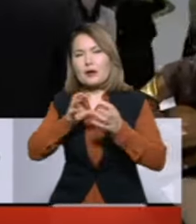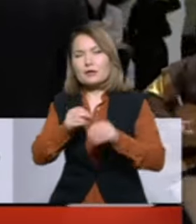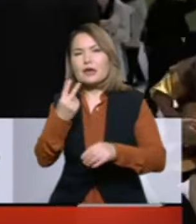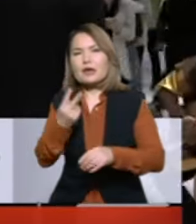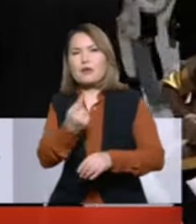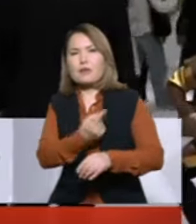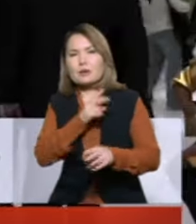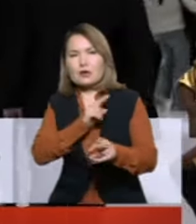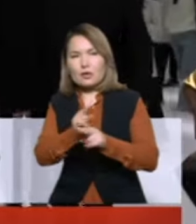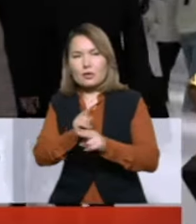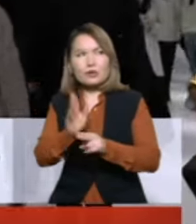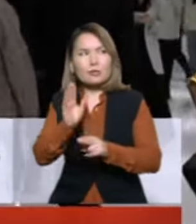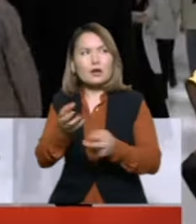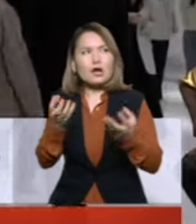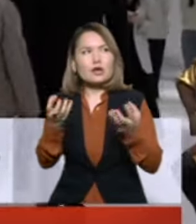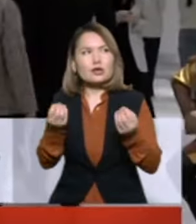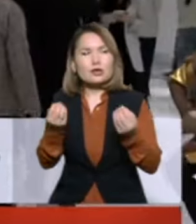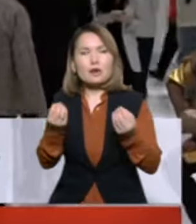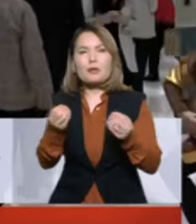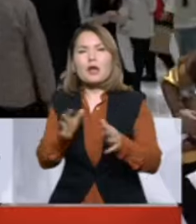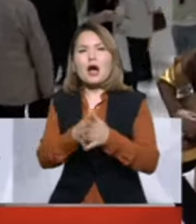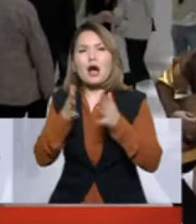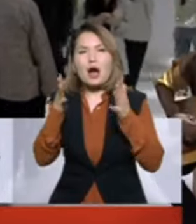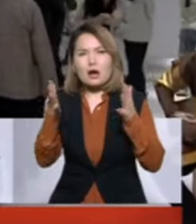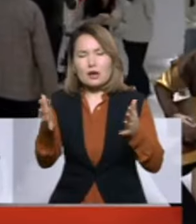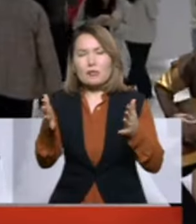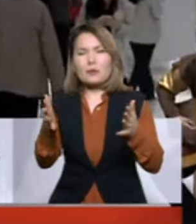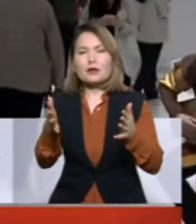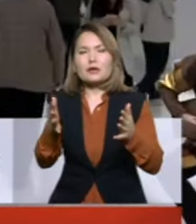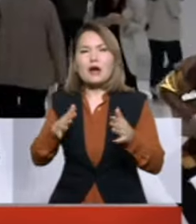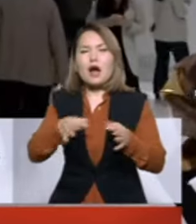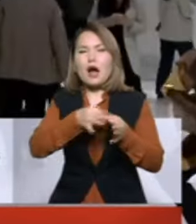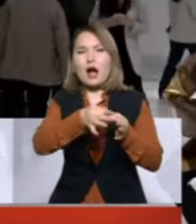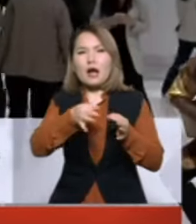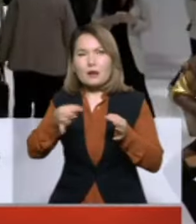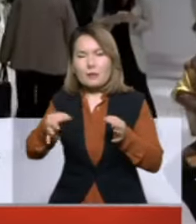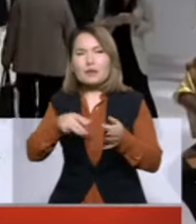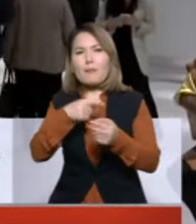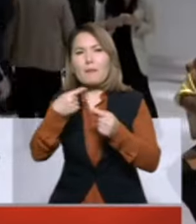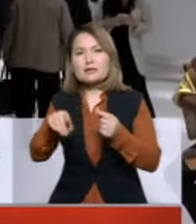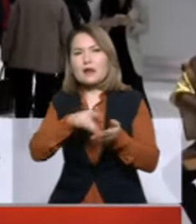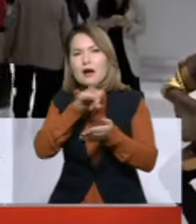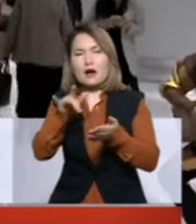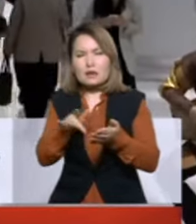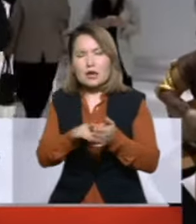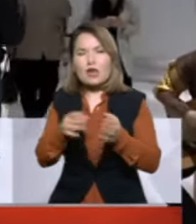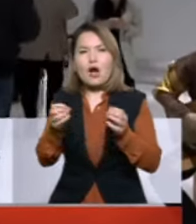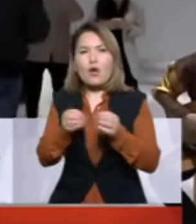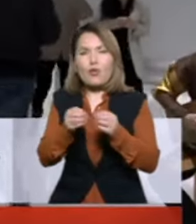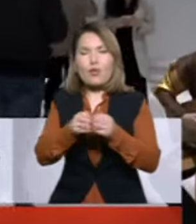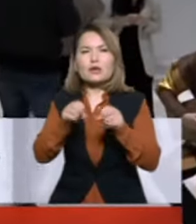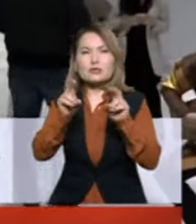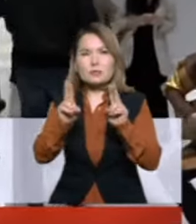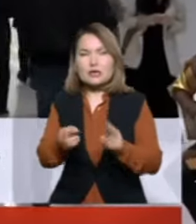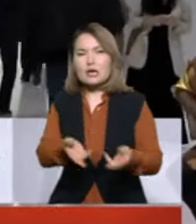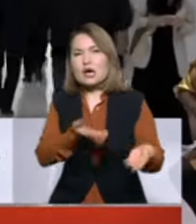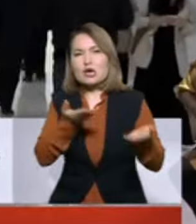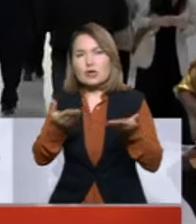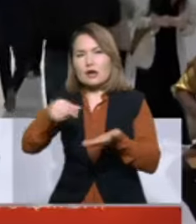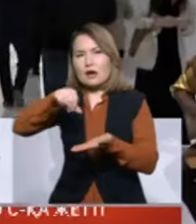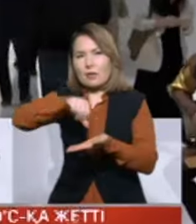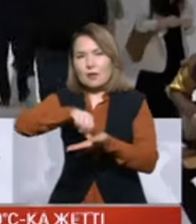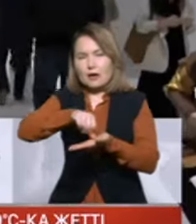мастер-классымыз өтеді. Және ауқымды кеңейту үшін біз аймақтардан, басқа қалалардан оншақты